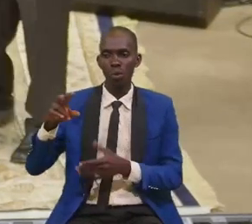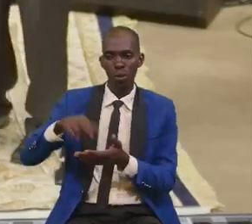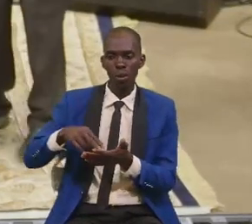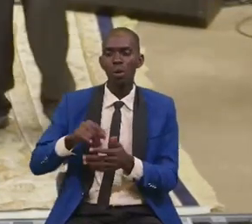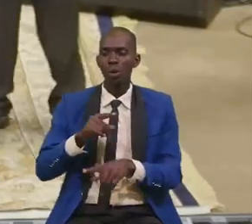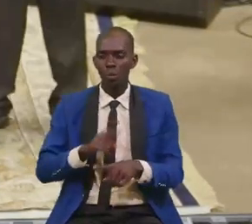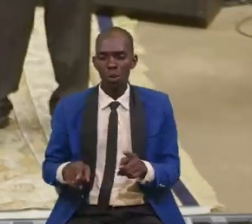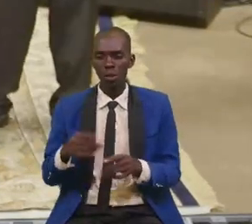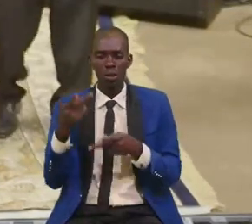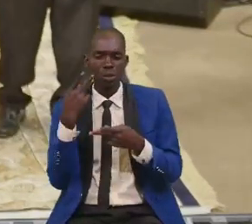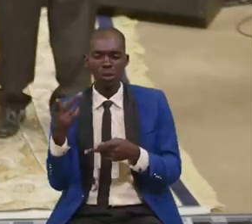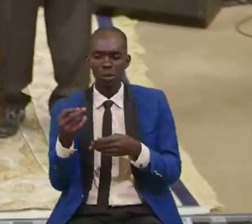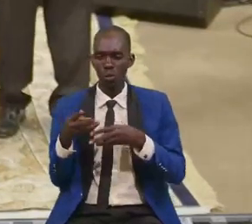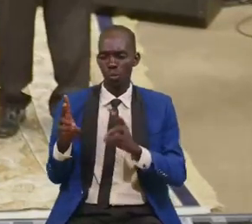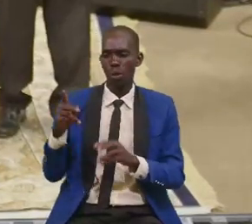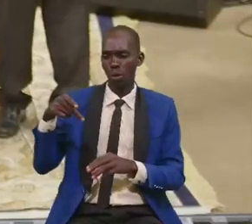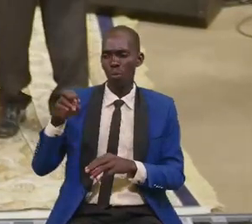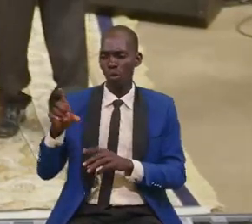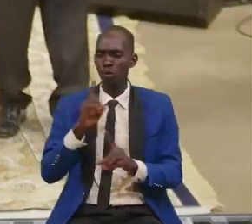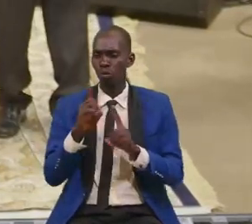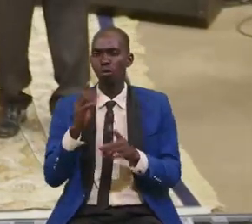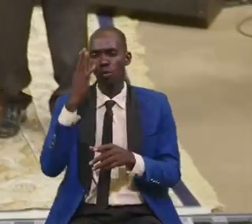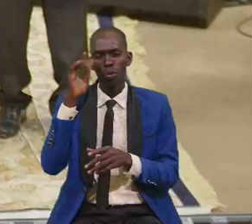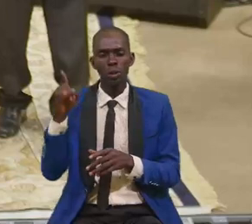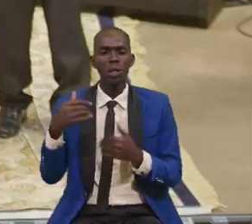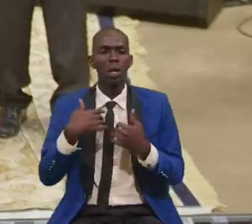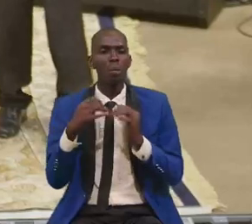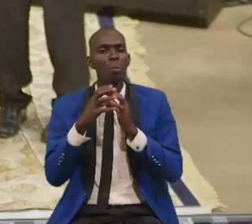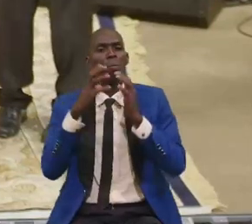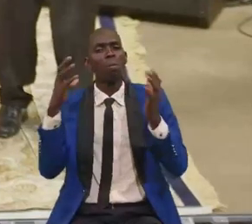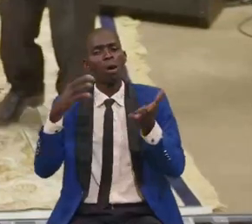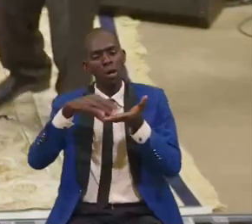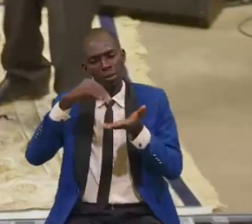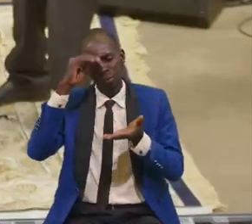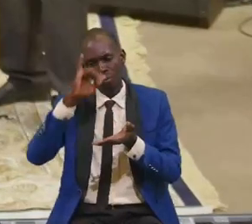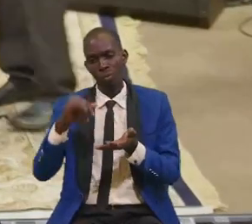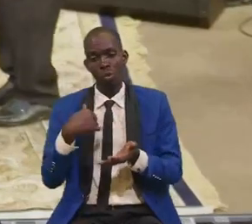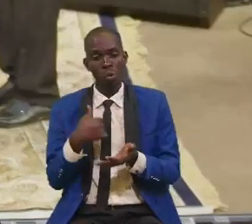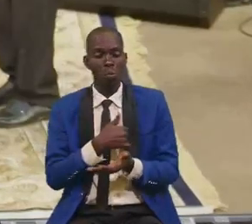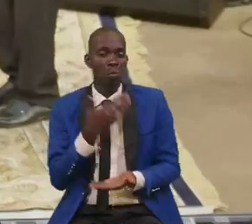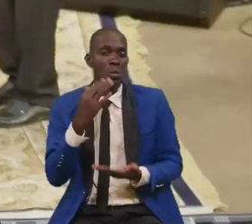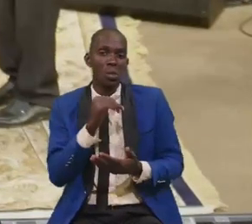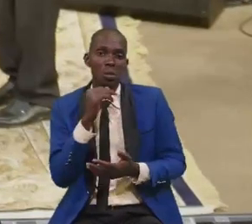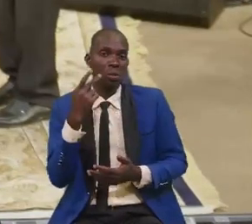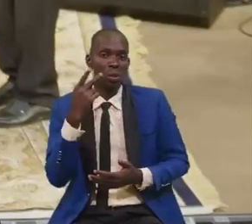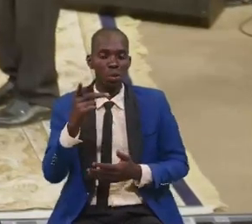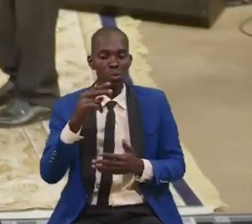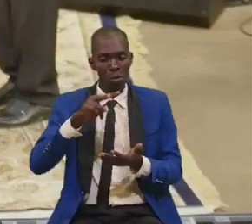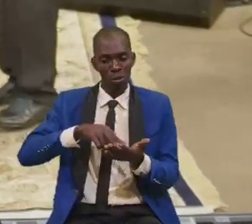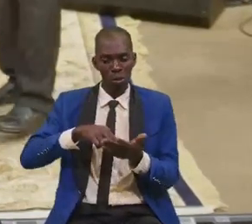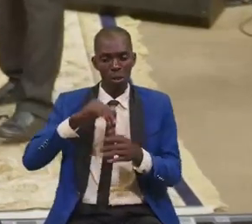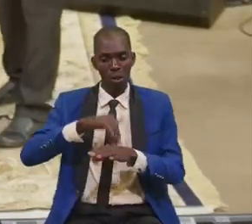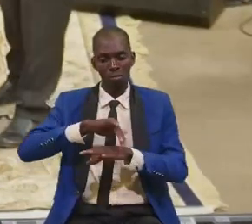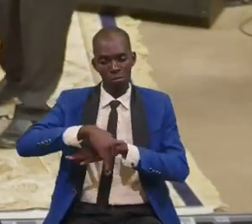que cet homme avait un grand savoir. On peut ne pas te voir quand tu brûles la bougie du minuit. On peut ne pas te voir quand